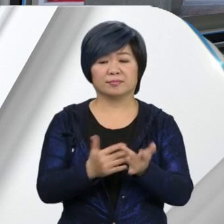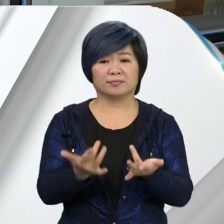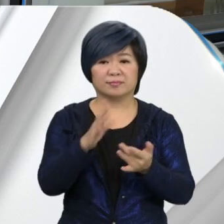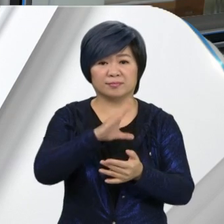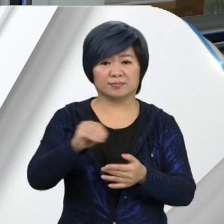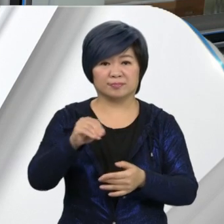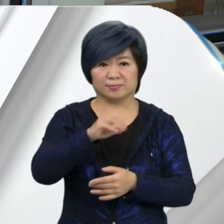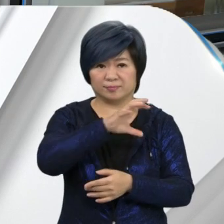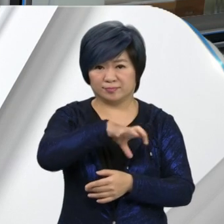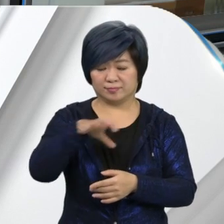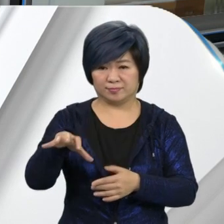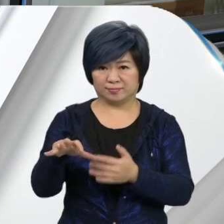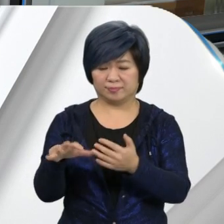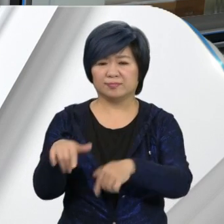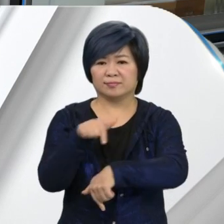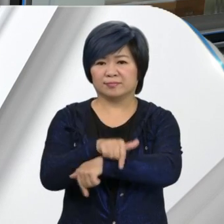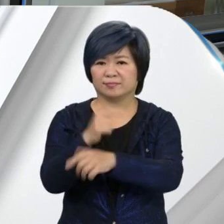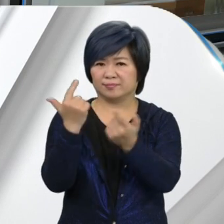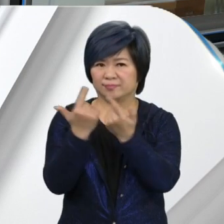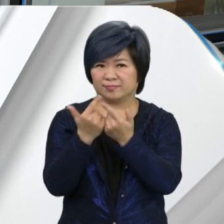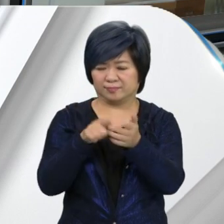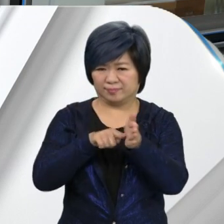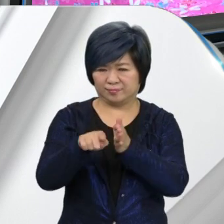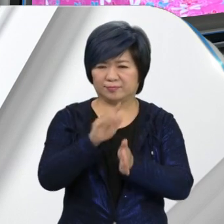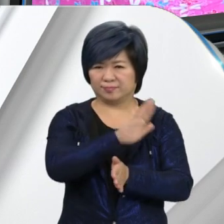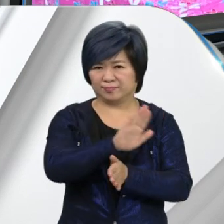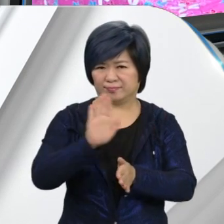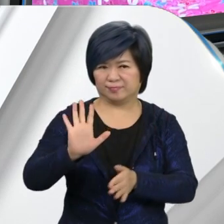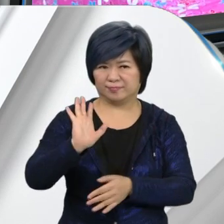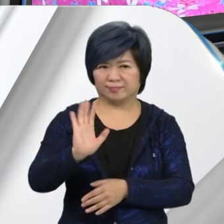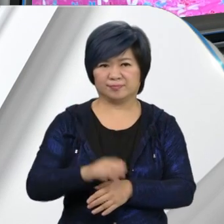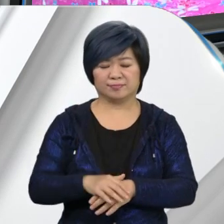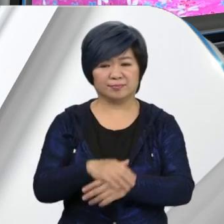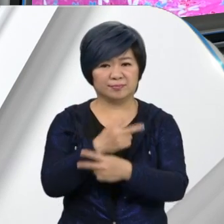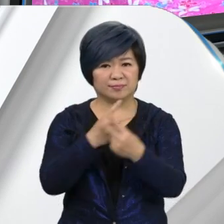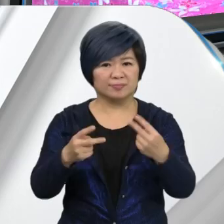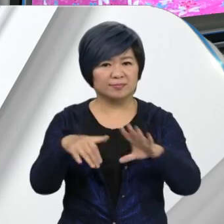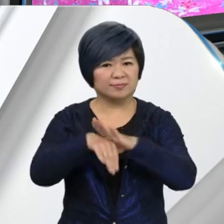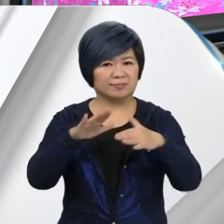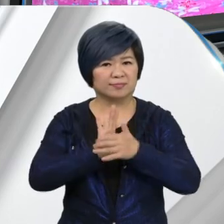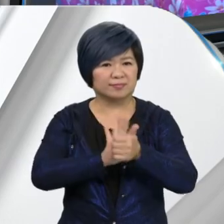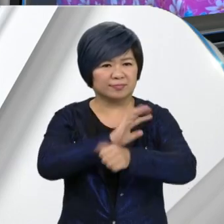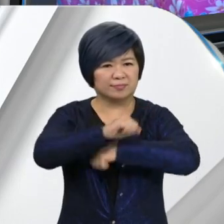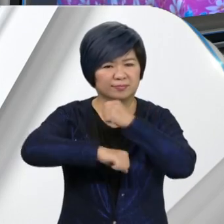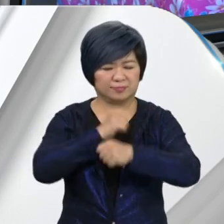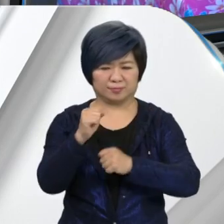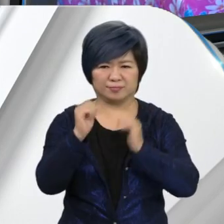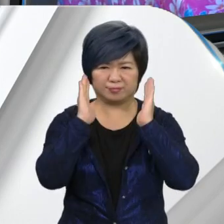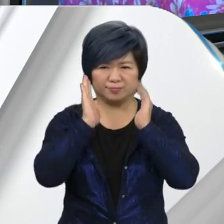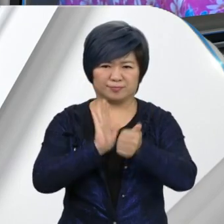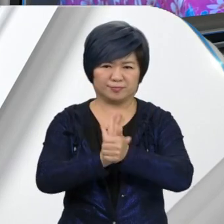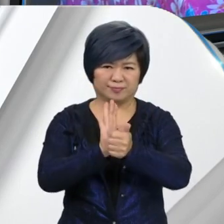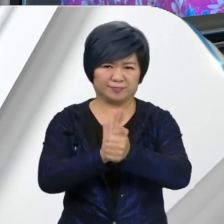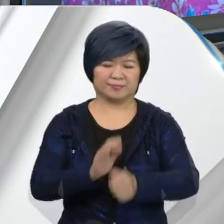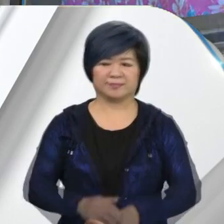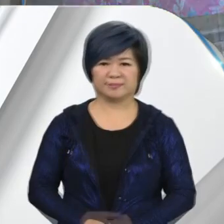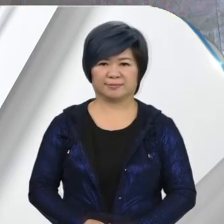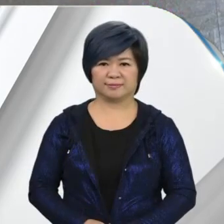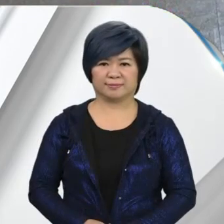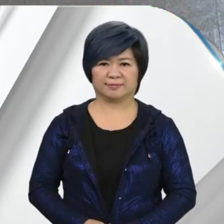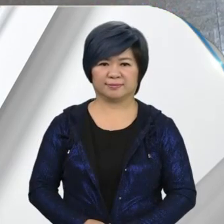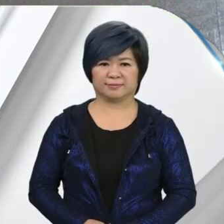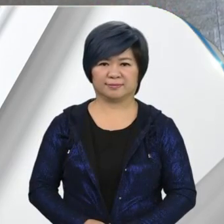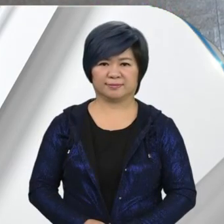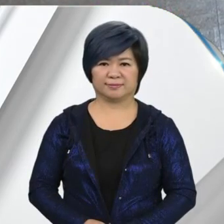顿提起南北两片都专属的客家场馆，对客家文化推动会有正面的提升帮助。